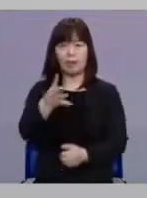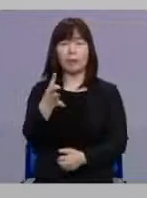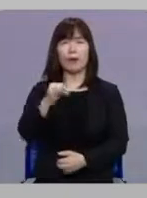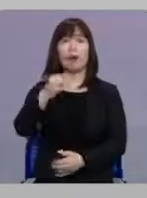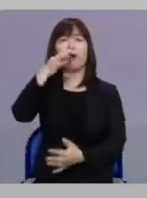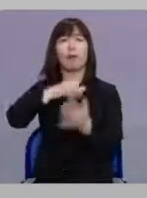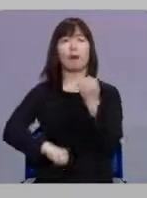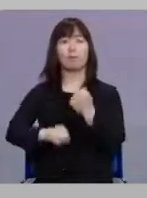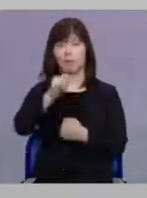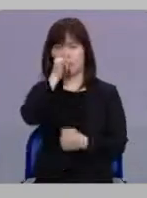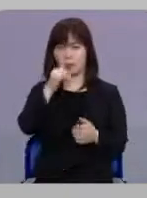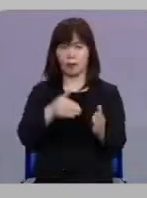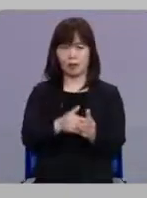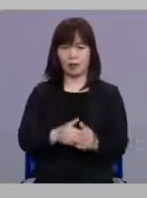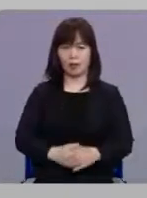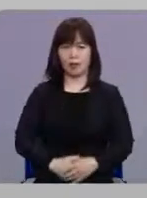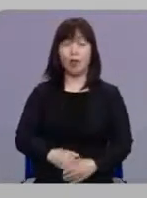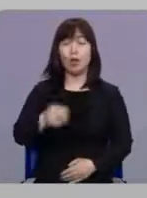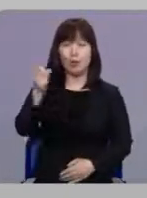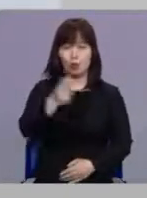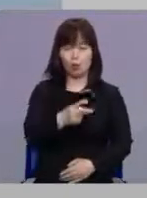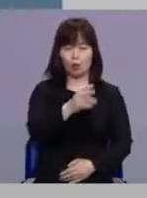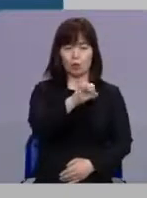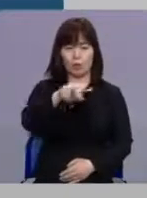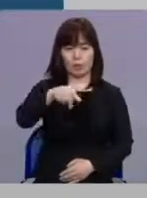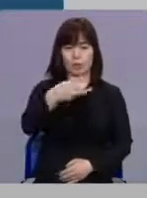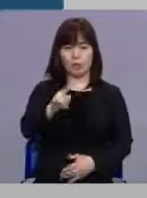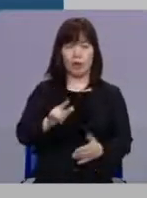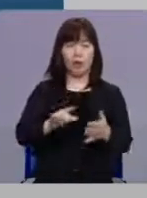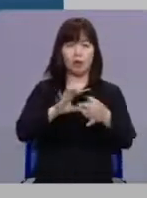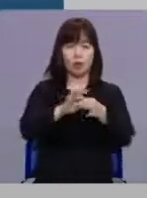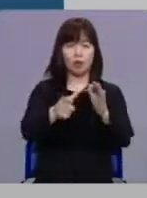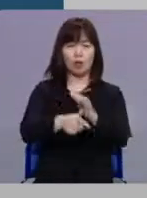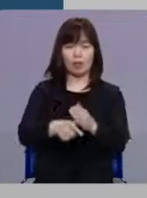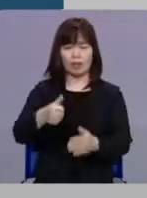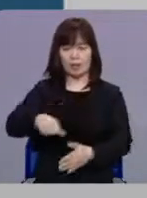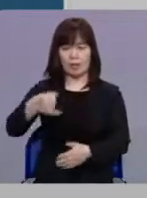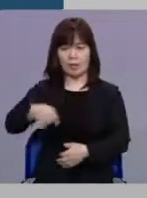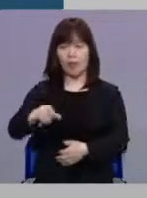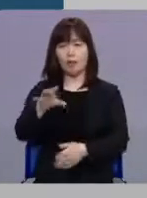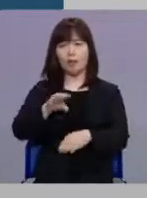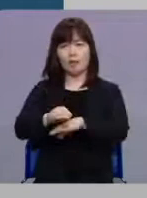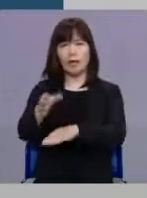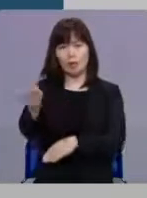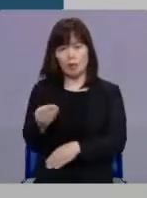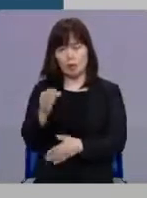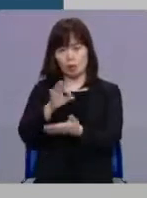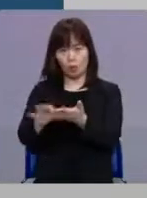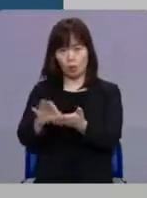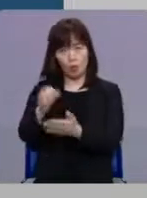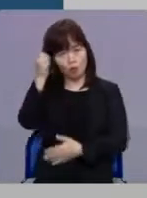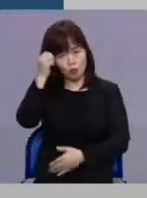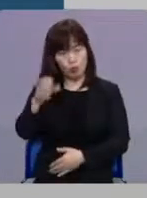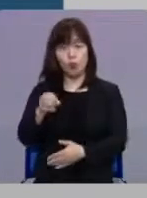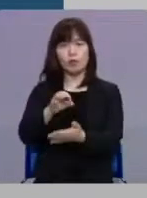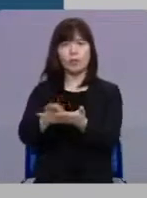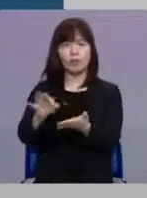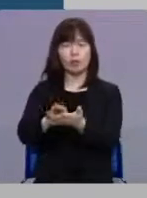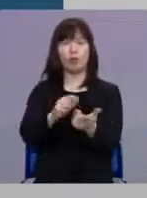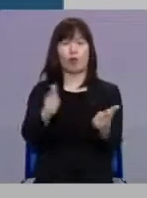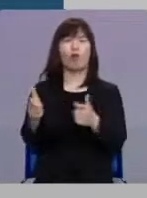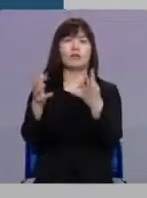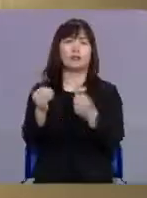본 혐의 등을 받고 있습니다 또 이 스타 공개 회사 자금이 차녀 외제차 리스 b5 과 오피스텔 임차 비용에 쓰인 혐의도